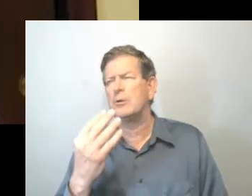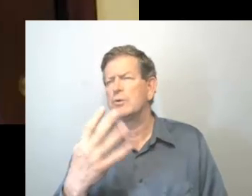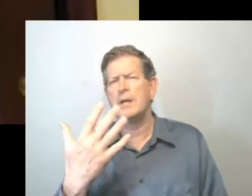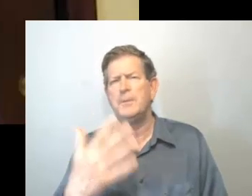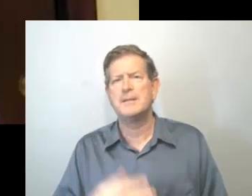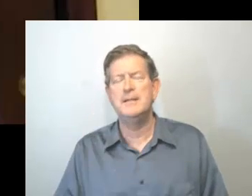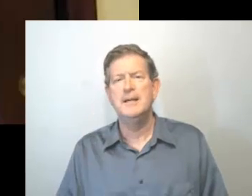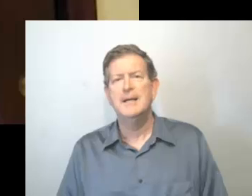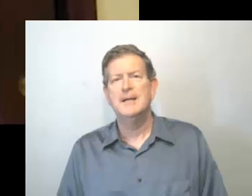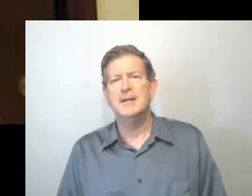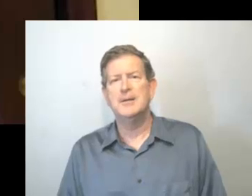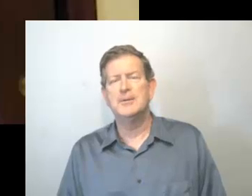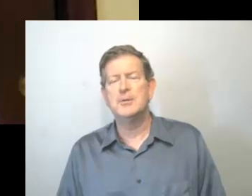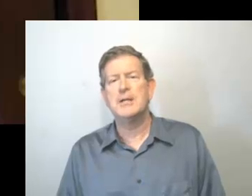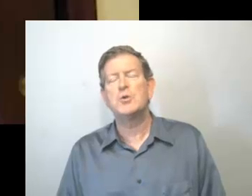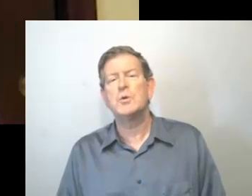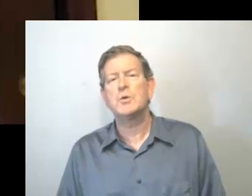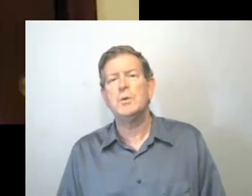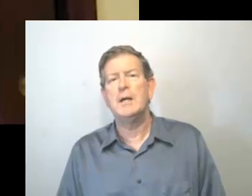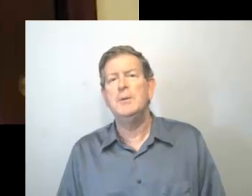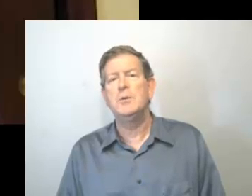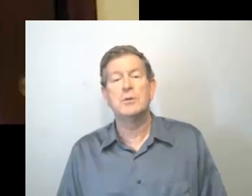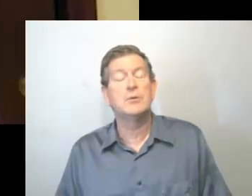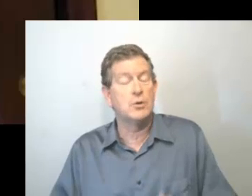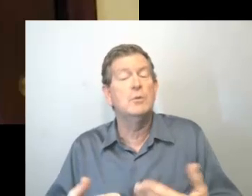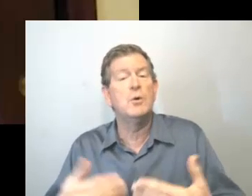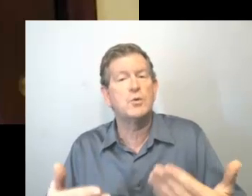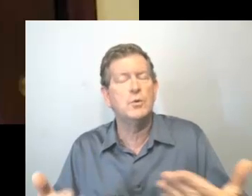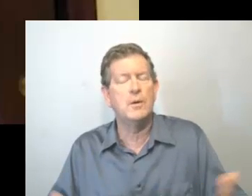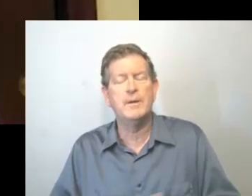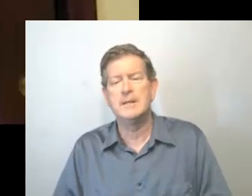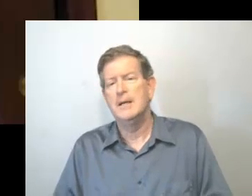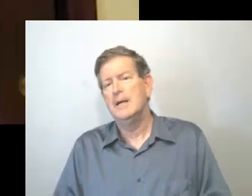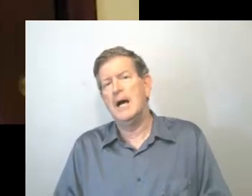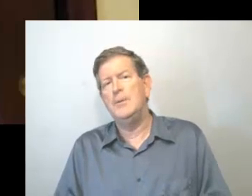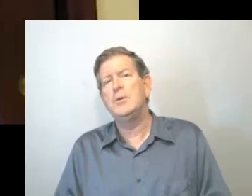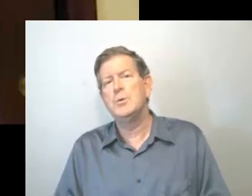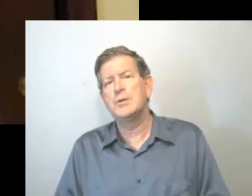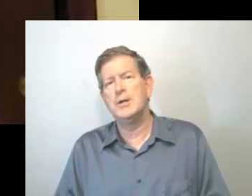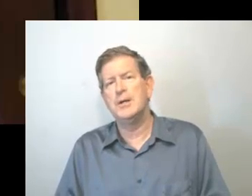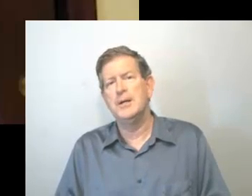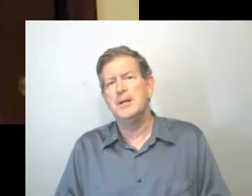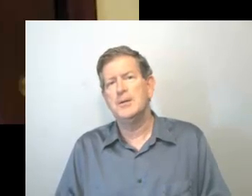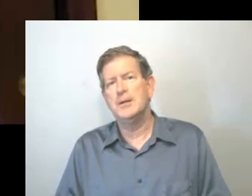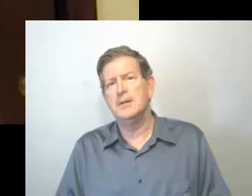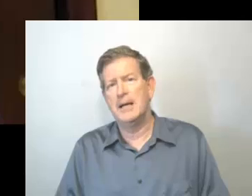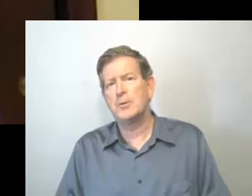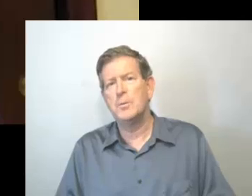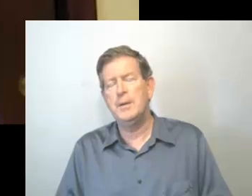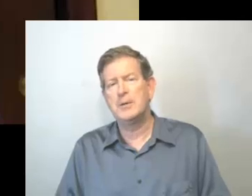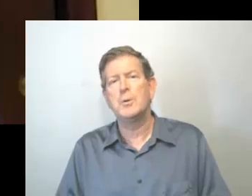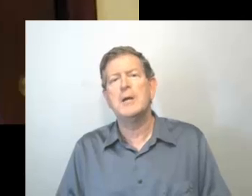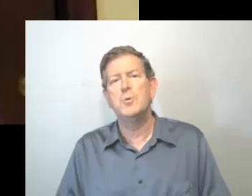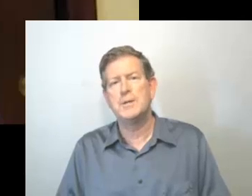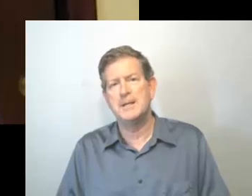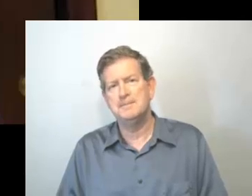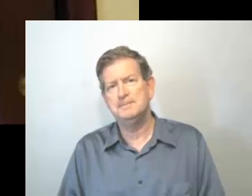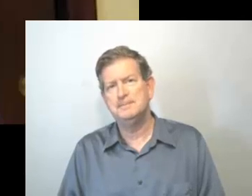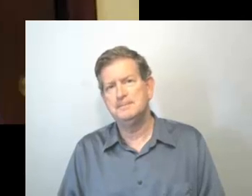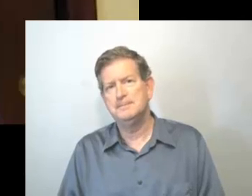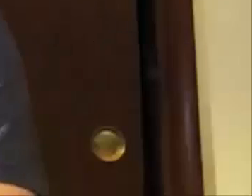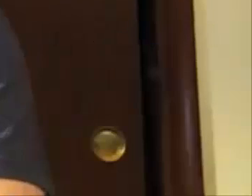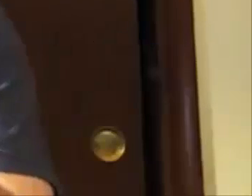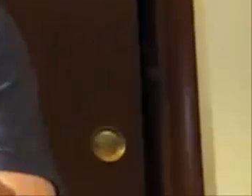parties ou 4 ou 5 parties de cette chanson à lui, de ce morceau en fait, à lui tout seul, à la trompette. Donc